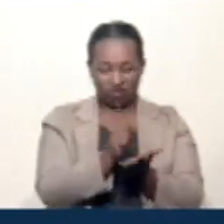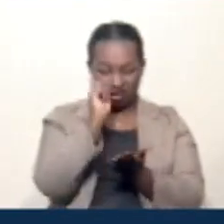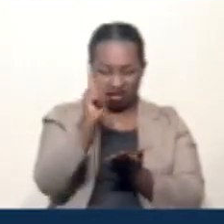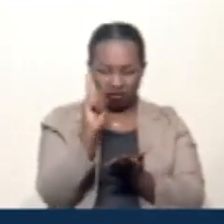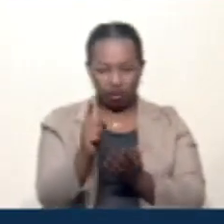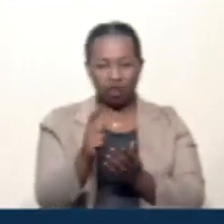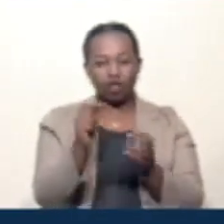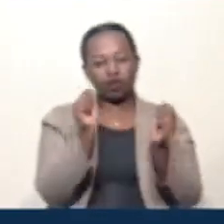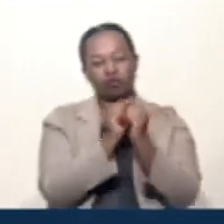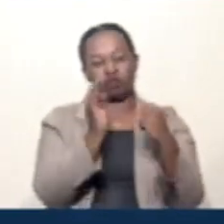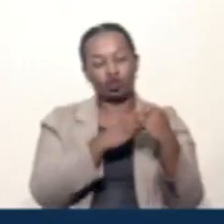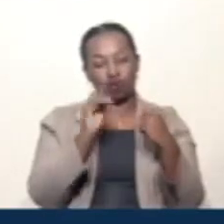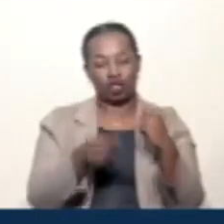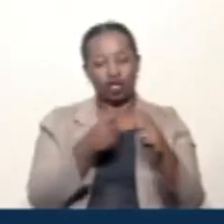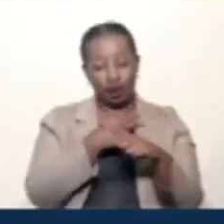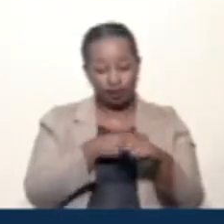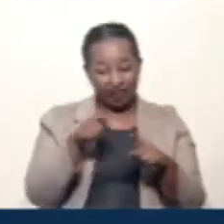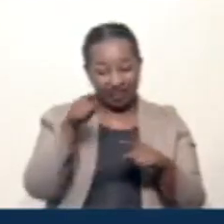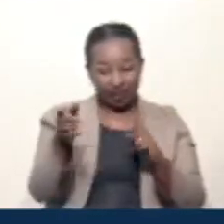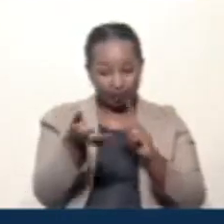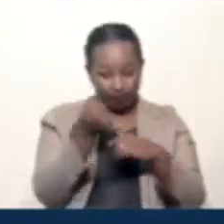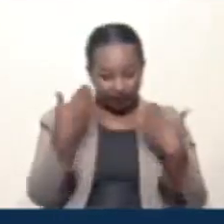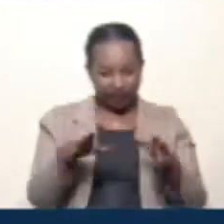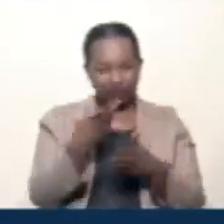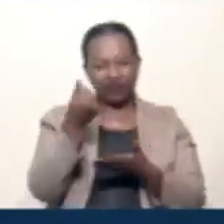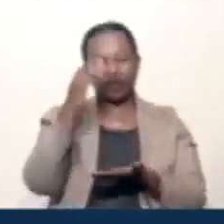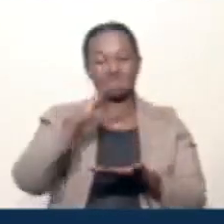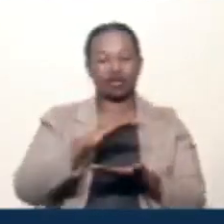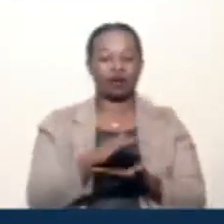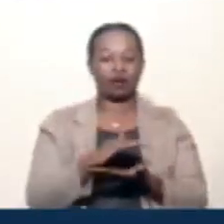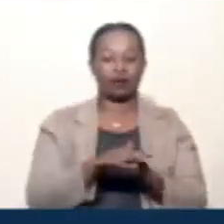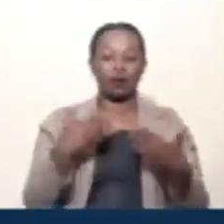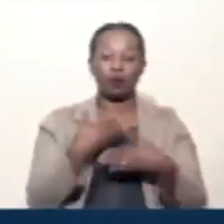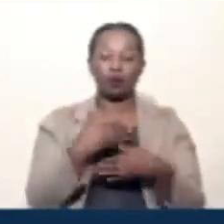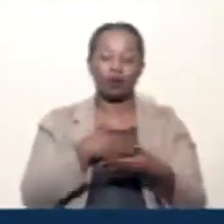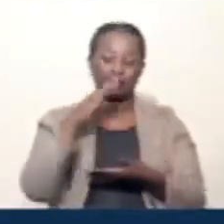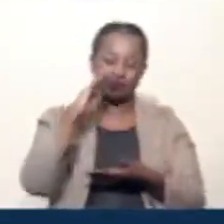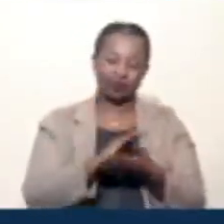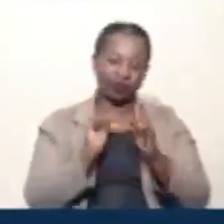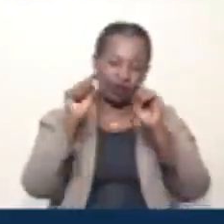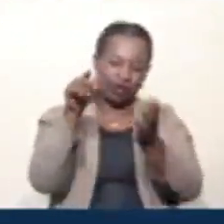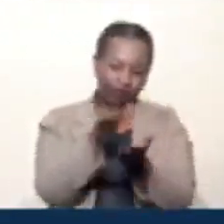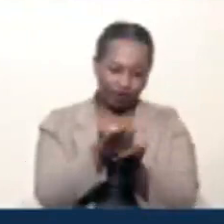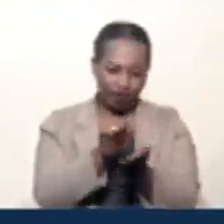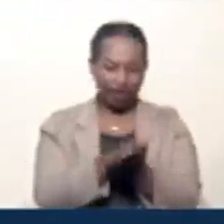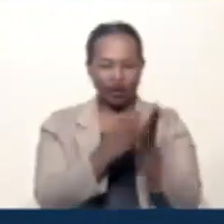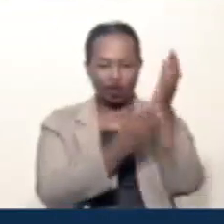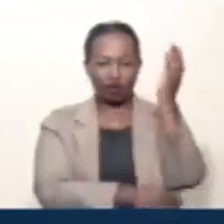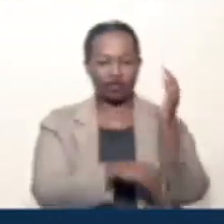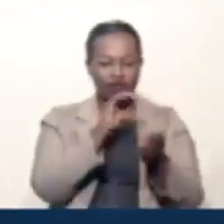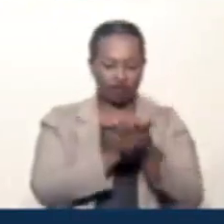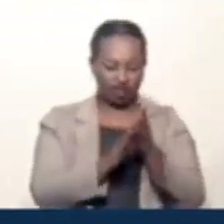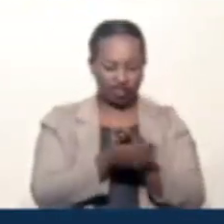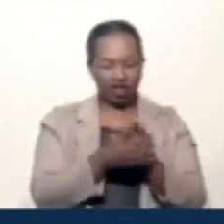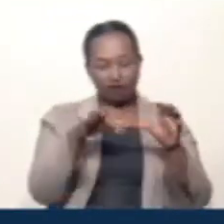hanze. Ariko ya nitumara kuyabona igiciro kizamanuka. Gutinyuka kugana ibigo by'imari bakikenura kujya mu mashyirahamwe